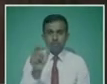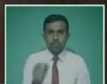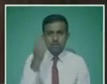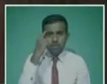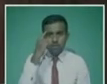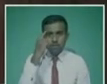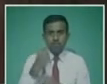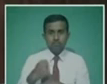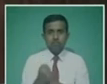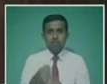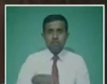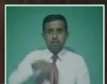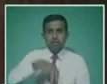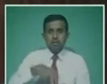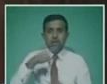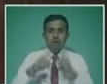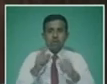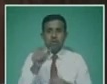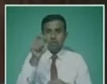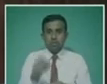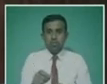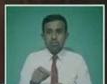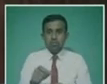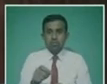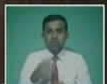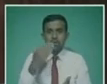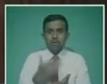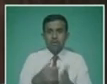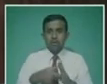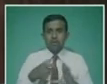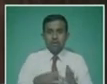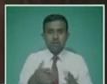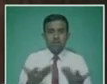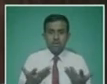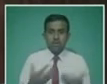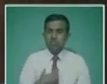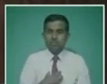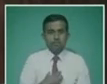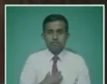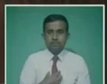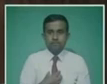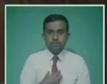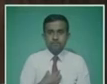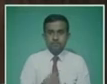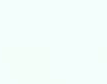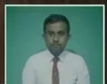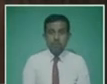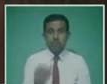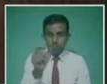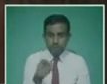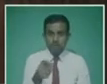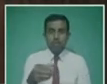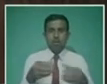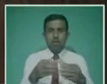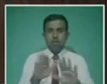හොඳටම බලහත්කාරයෙන් නැගිටලා මෙතන කතා කරන ඔබතුමාලා කොයි වෙලාවකවත් ඒක නවත්තන්න උත්සාහ ගන්න නැති එක ඉතාම කනගාටුට කාරණයක්. ඔබතුමාලා